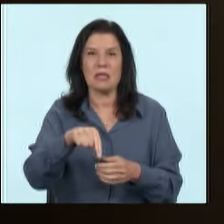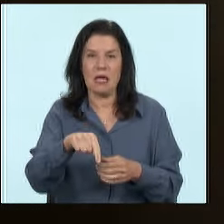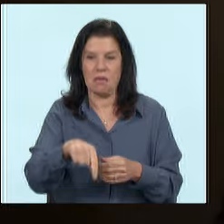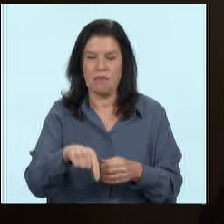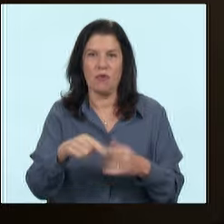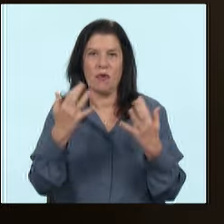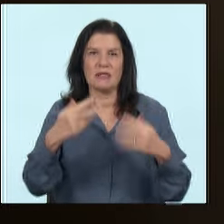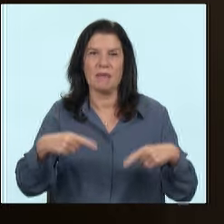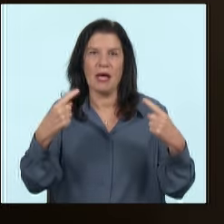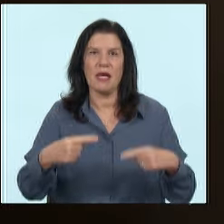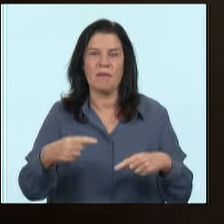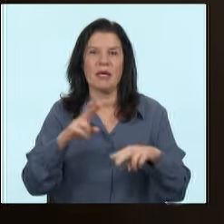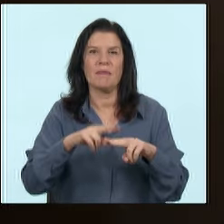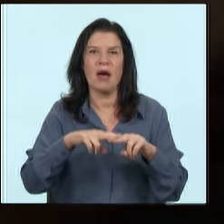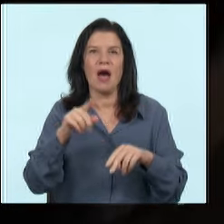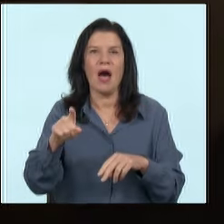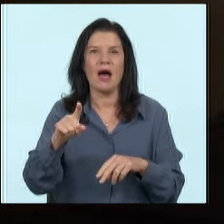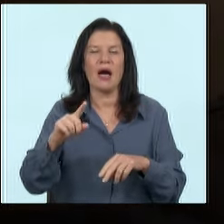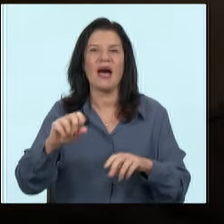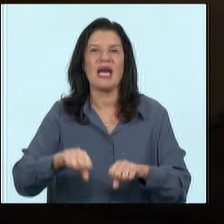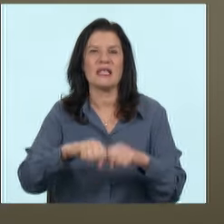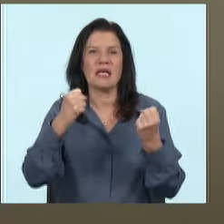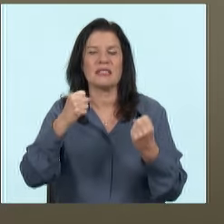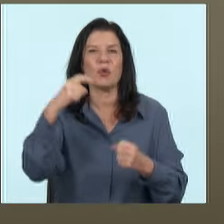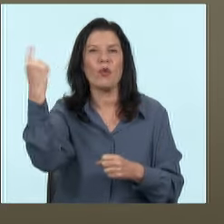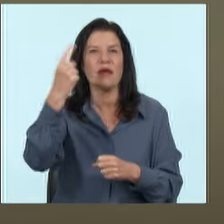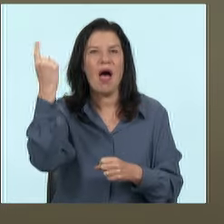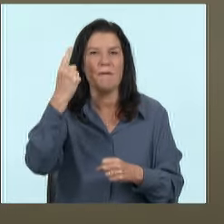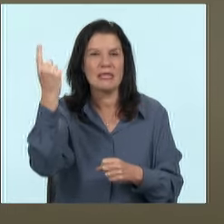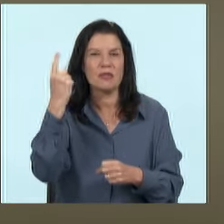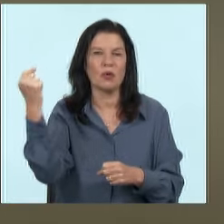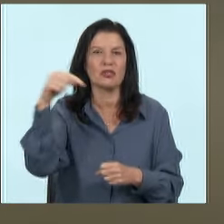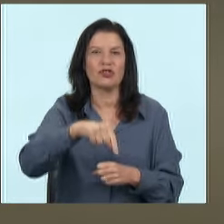התרסקות המסוק. נכון. שהגיע לחלץ פצוע ממש כאן, במרחב רפיח.